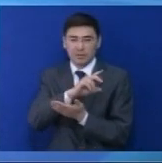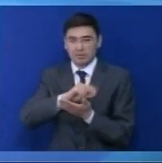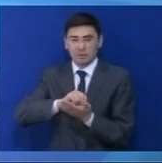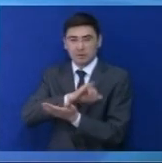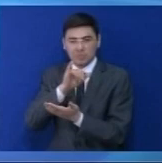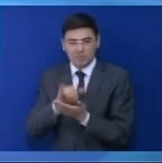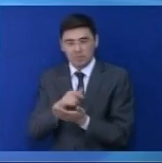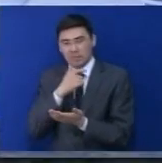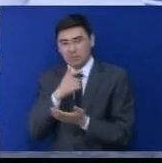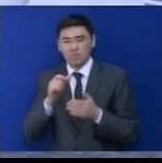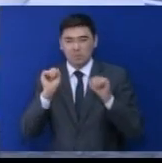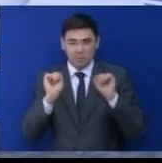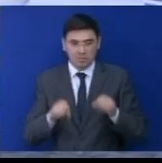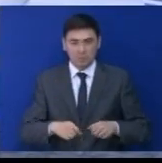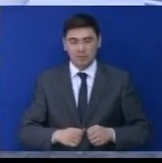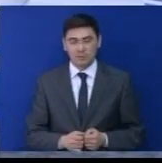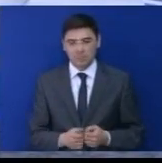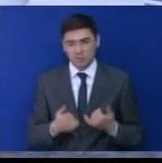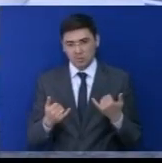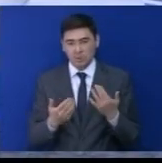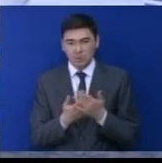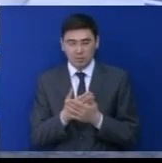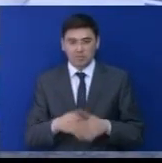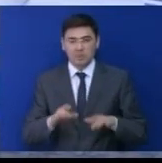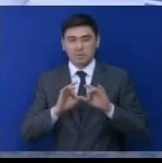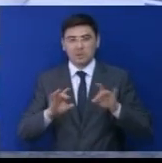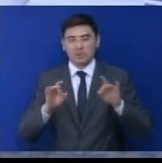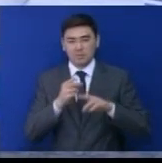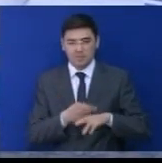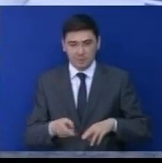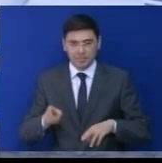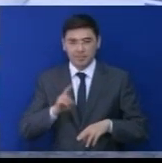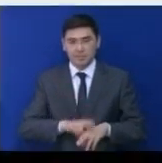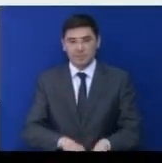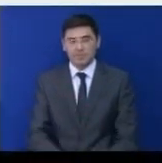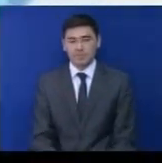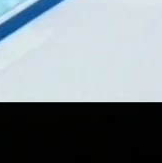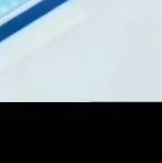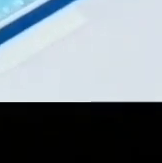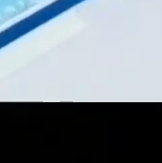Market и App Store. На этом наш выпуск завершен. Всего доброго, до новых встреч!